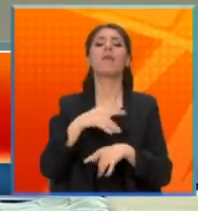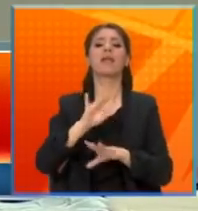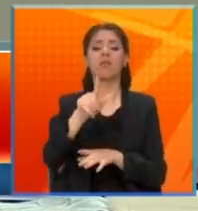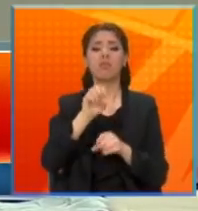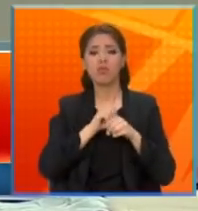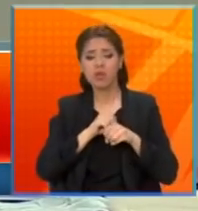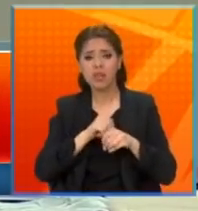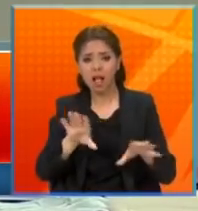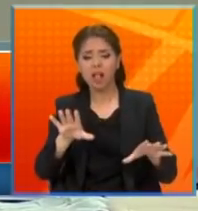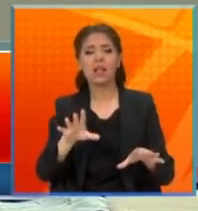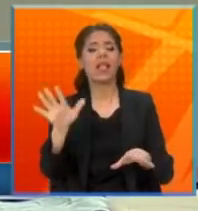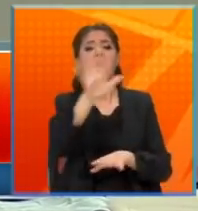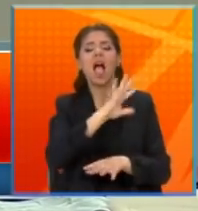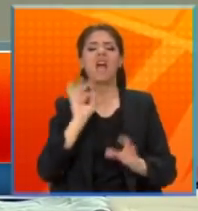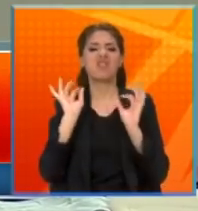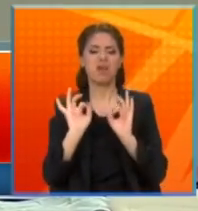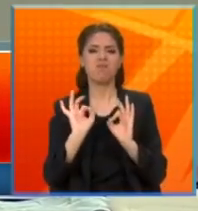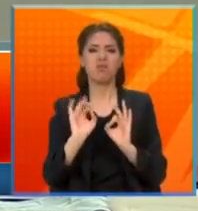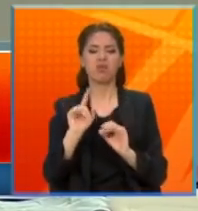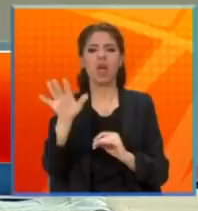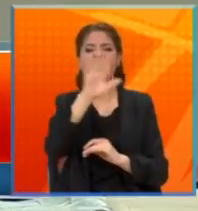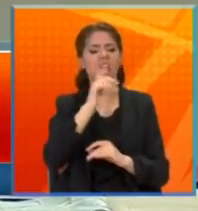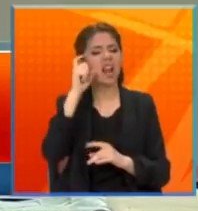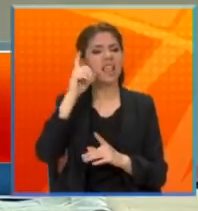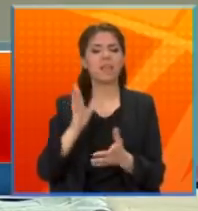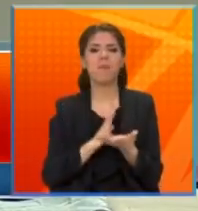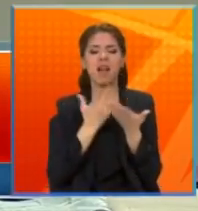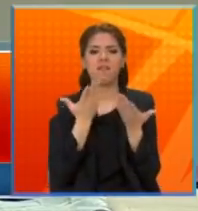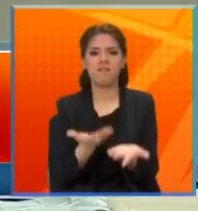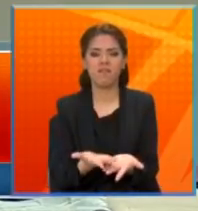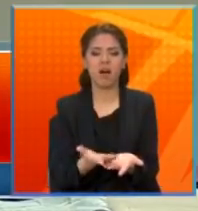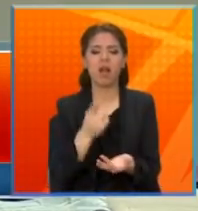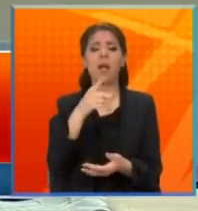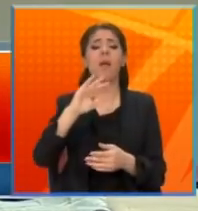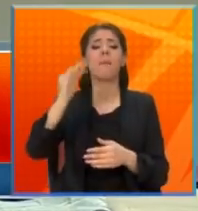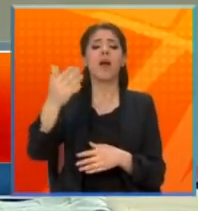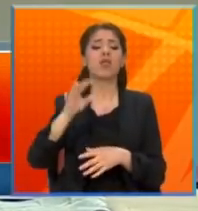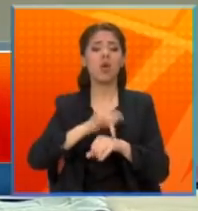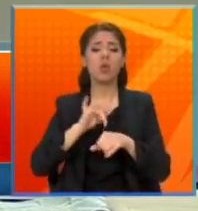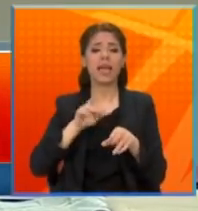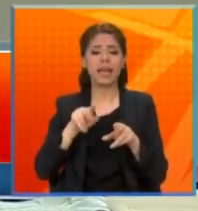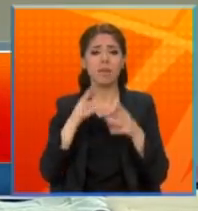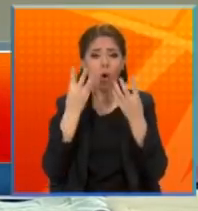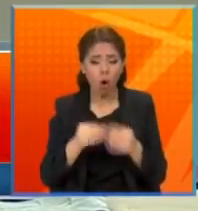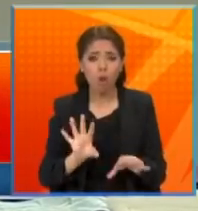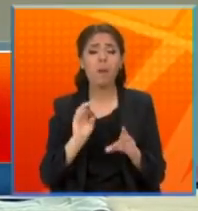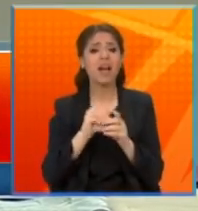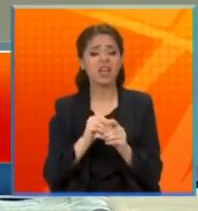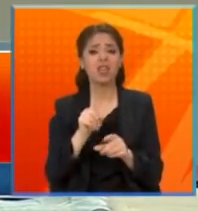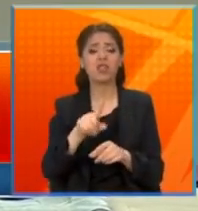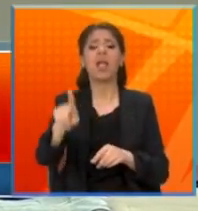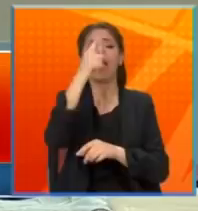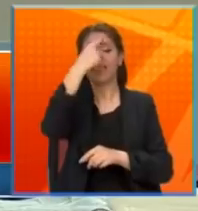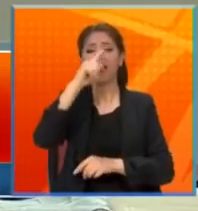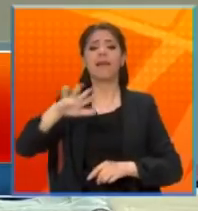doğrusu her şey mümkün. Her şey ihtimal dahilinde. Başka ülkelere benzememek için tek tek her